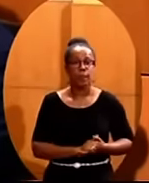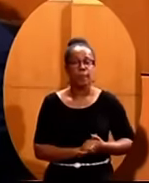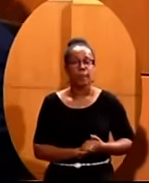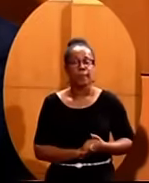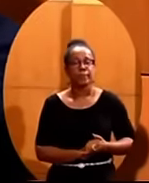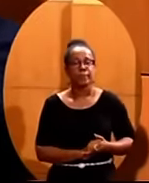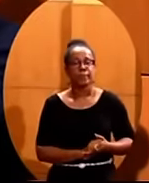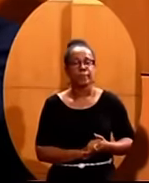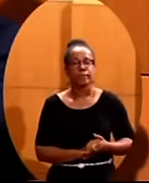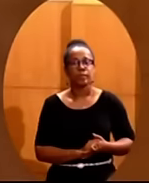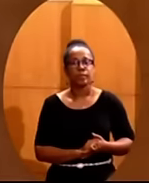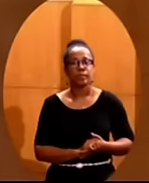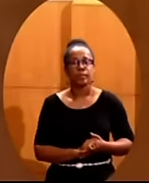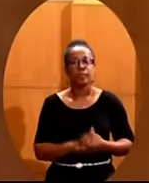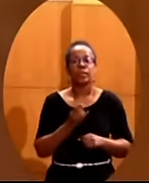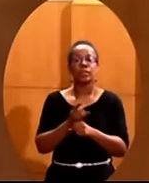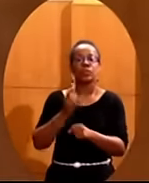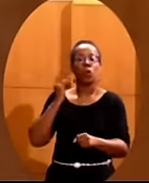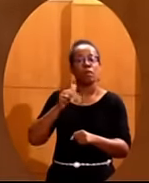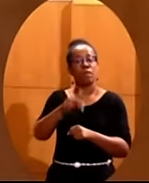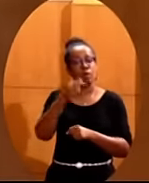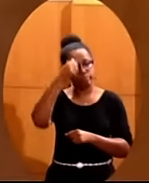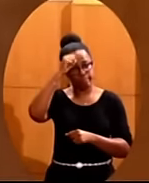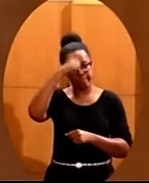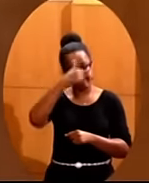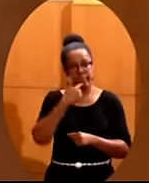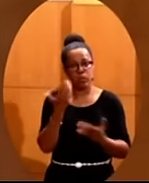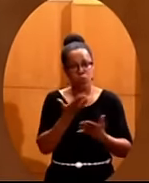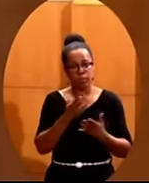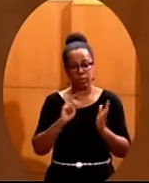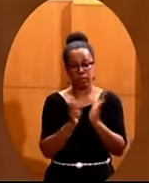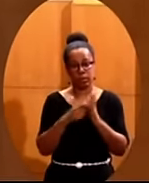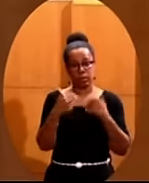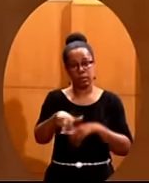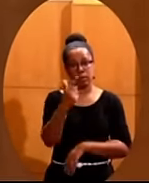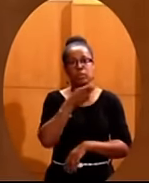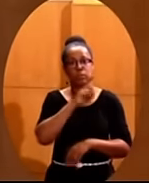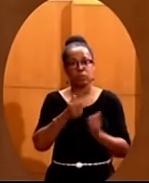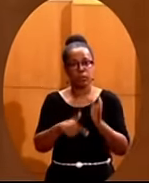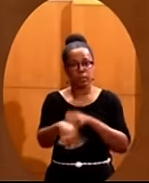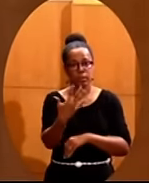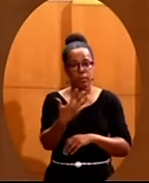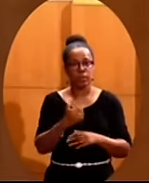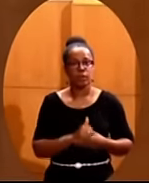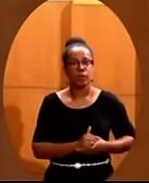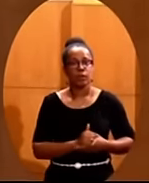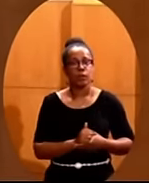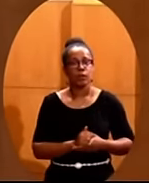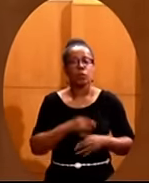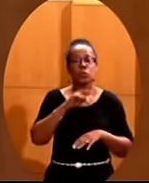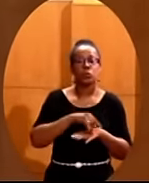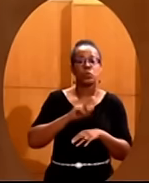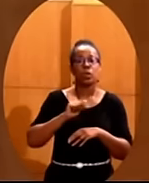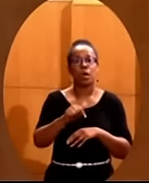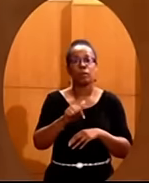attendu l'histoire retiendra que le 13 décembre 2015 il n'y a